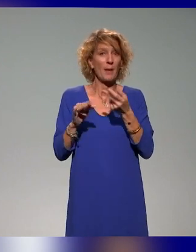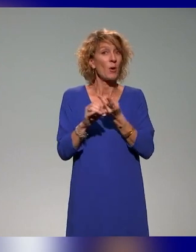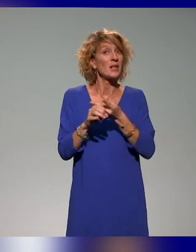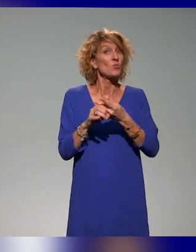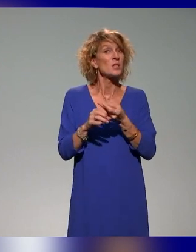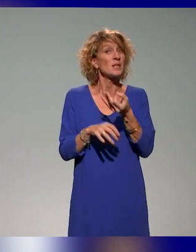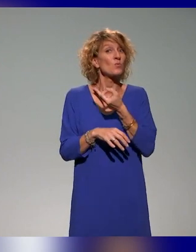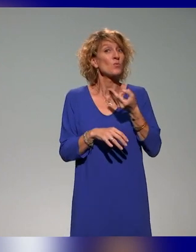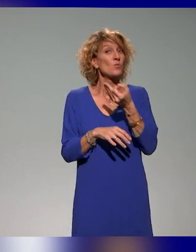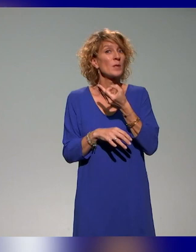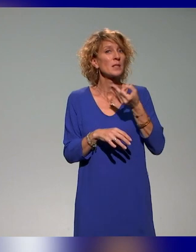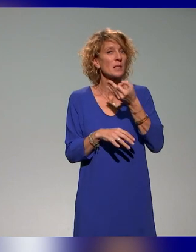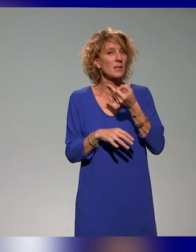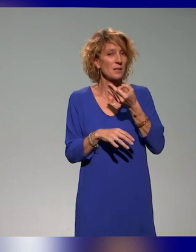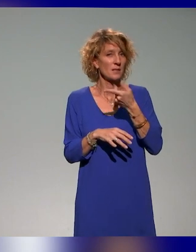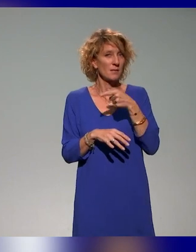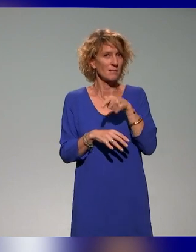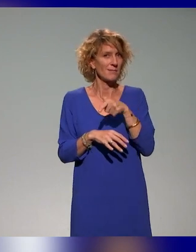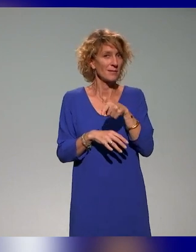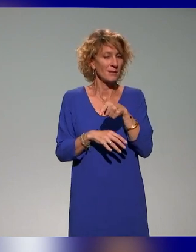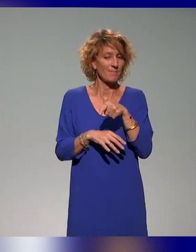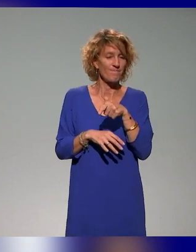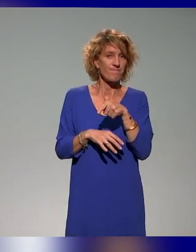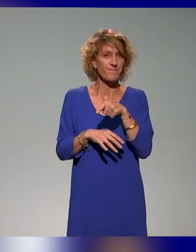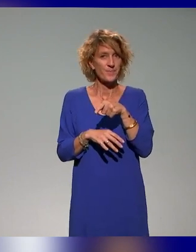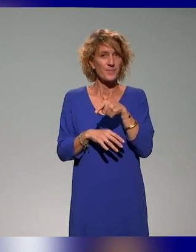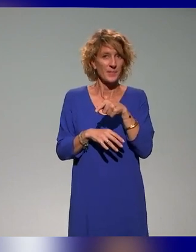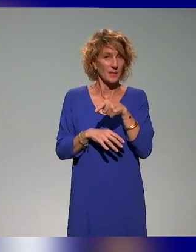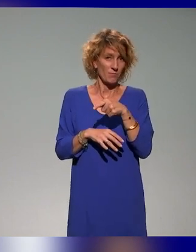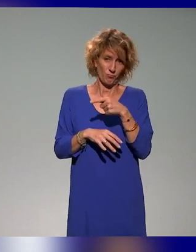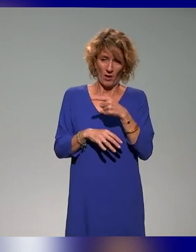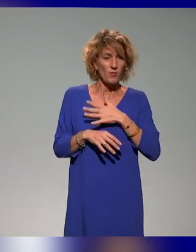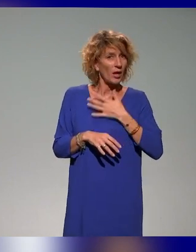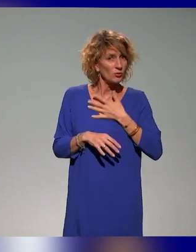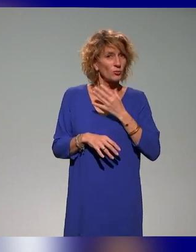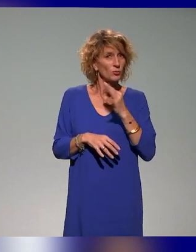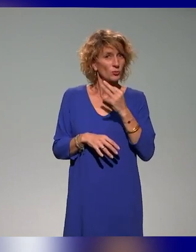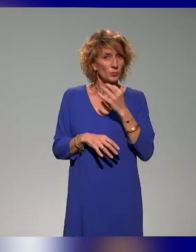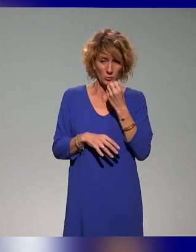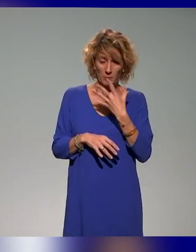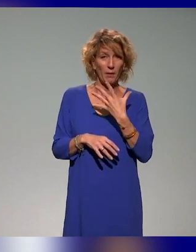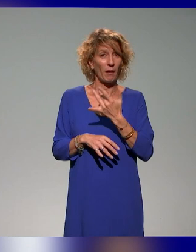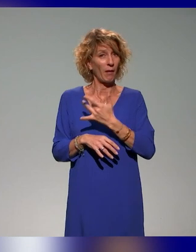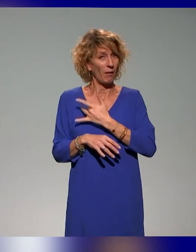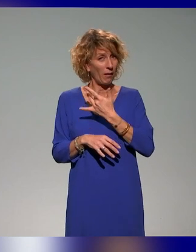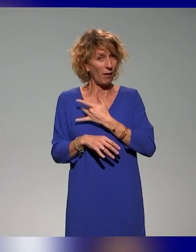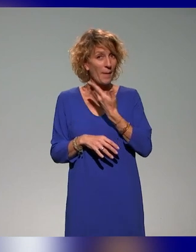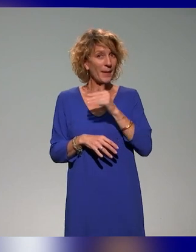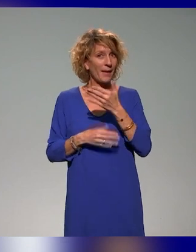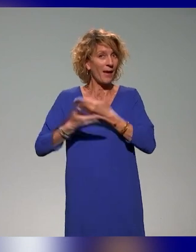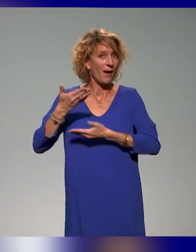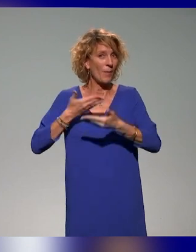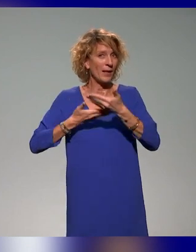automatiques. Gardez à l'esprit que les outils automatiques sont un atout, sont très importants, mais ne